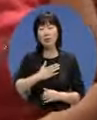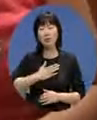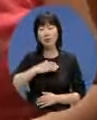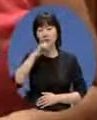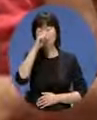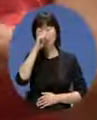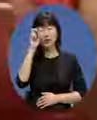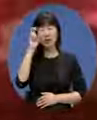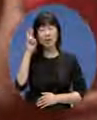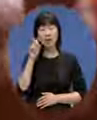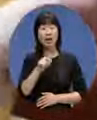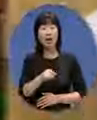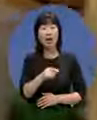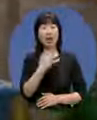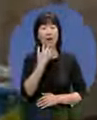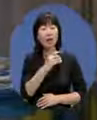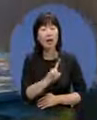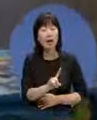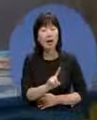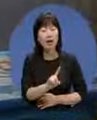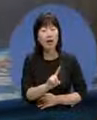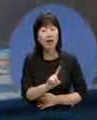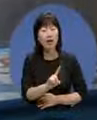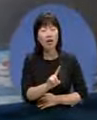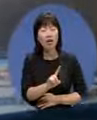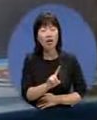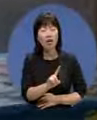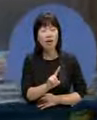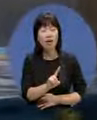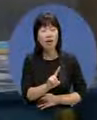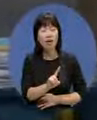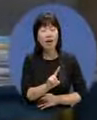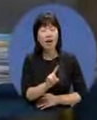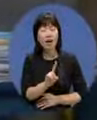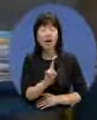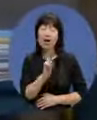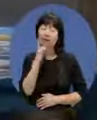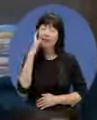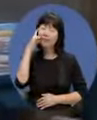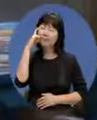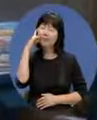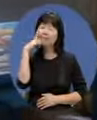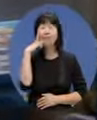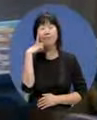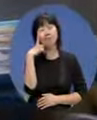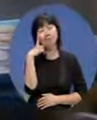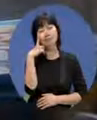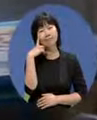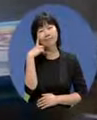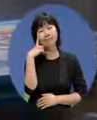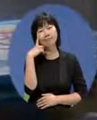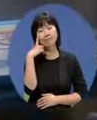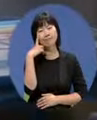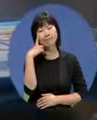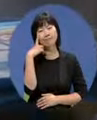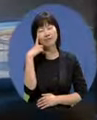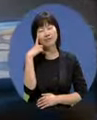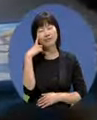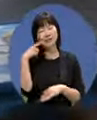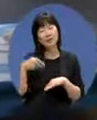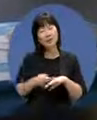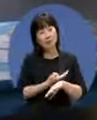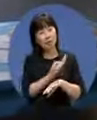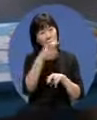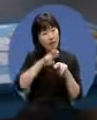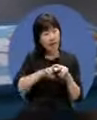좋을 텐데 이거 무슨 색깔 마 미끄 어 응 어 미끄 형 뭐 미끄 형